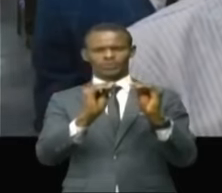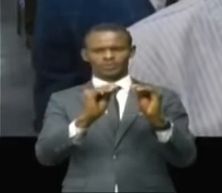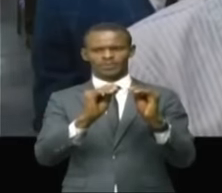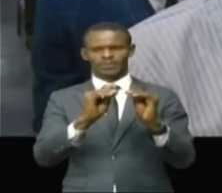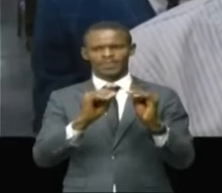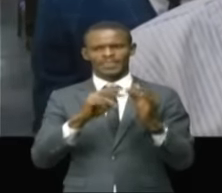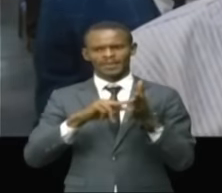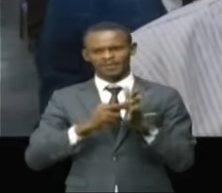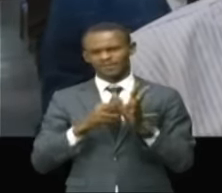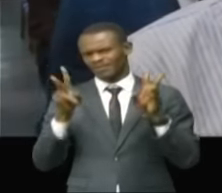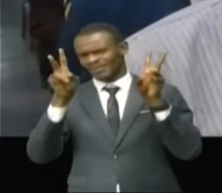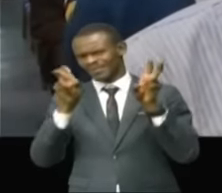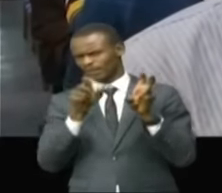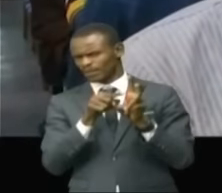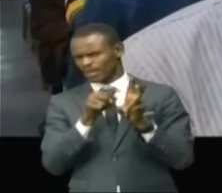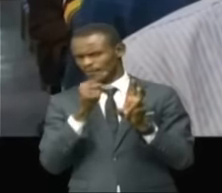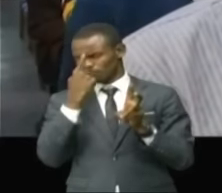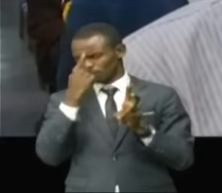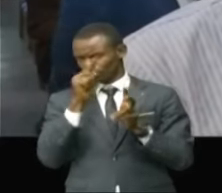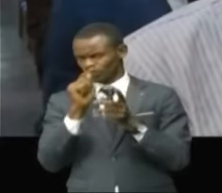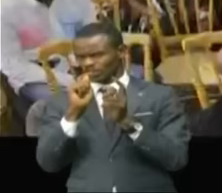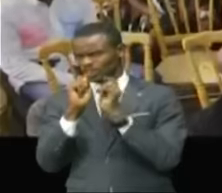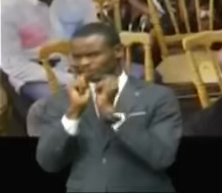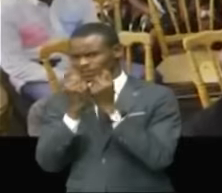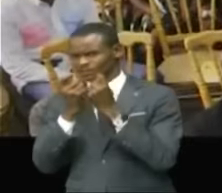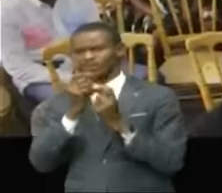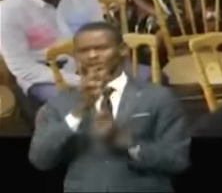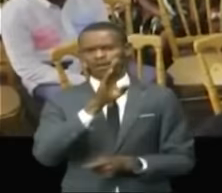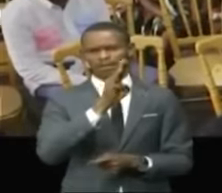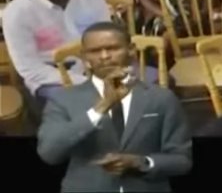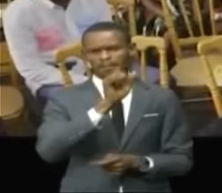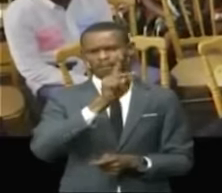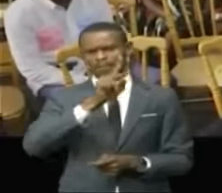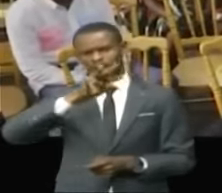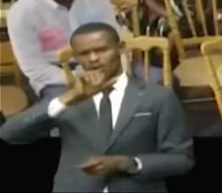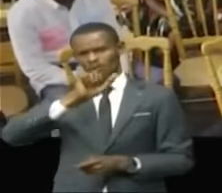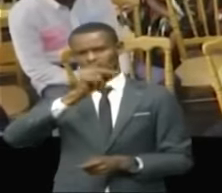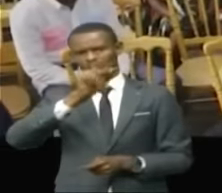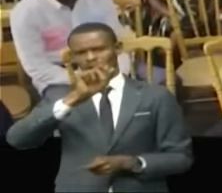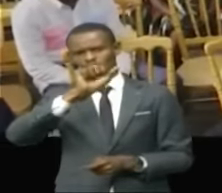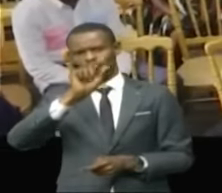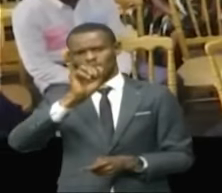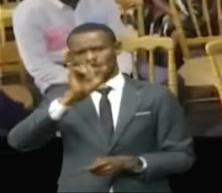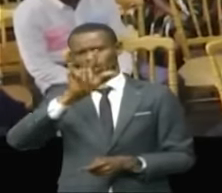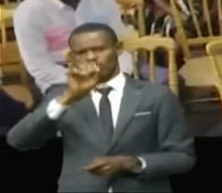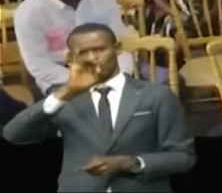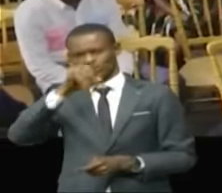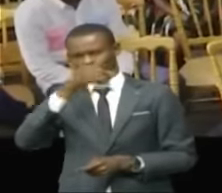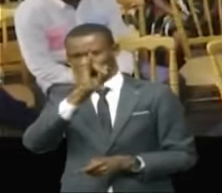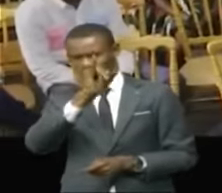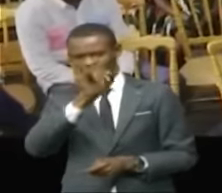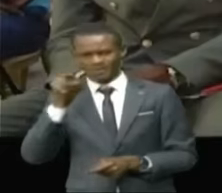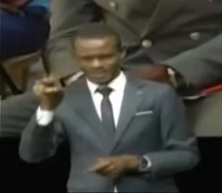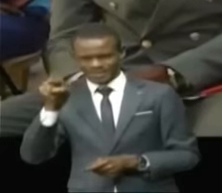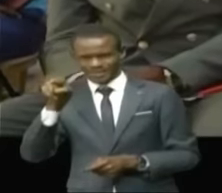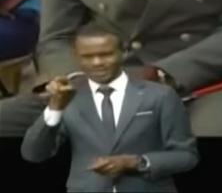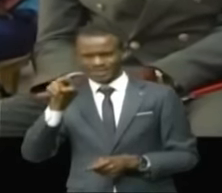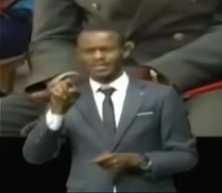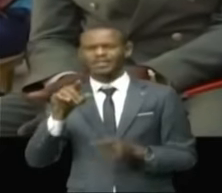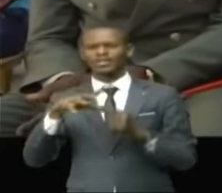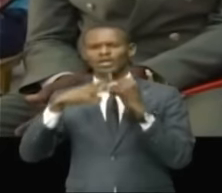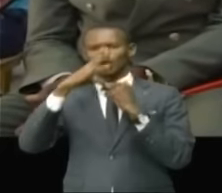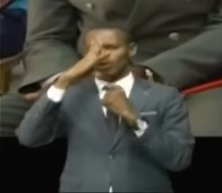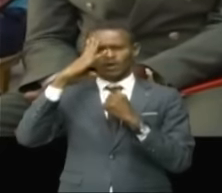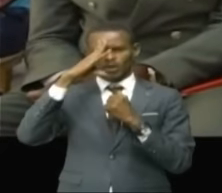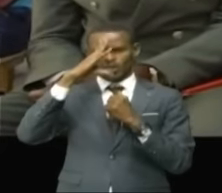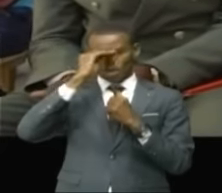Bakoua Kalonji hier et aujourd'hui » a été présentée par le chercheur indépendant Sami Kayoua Dikolela. Juste après,